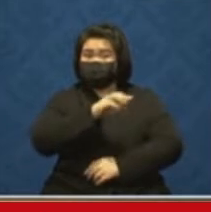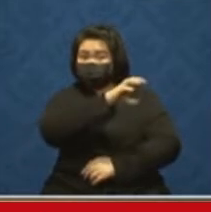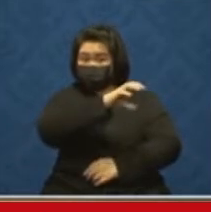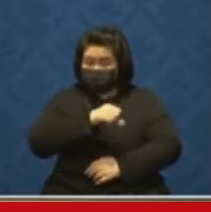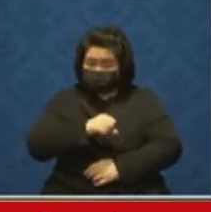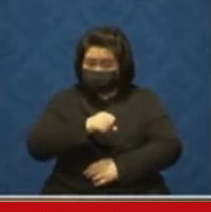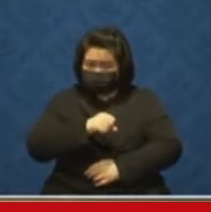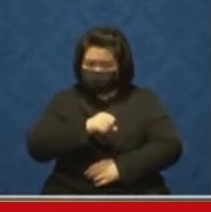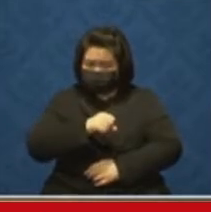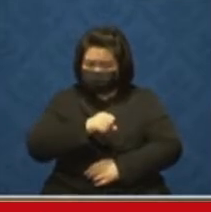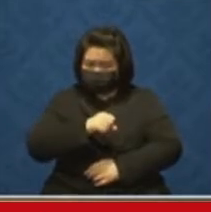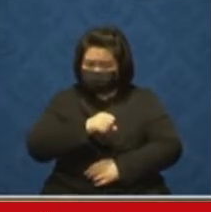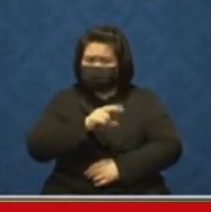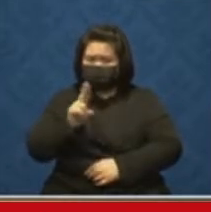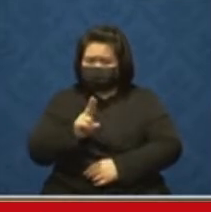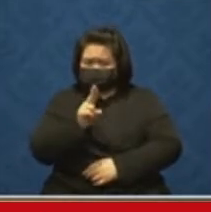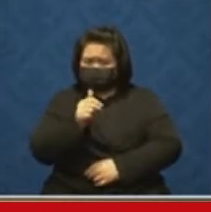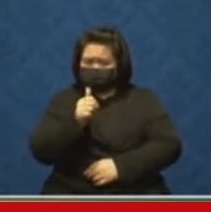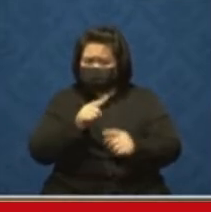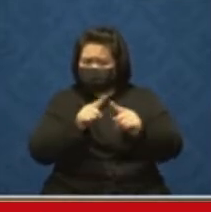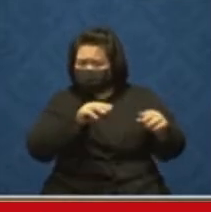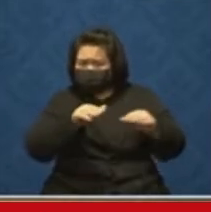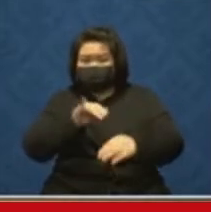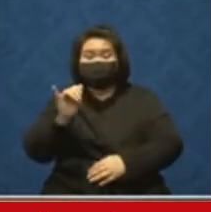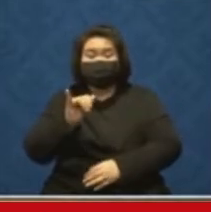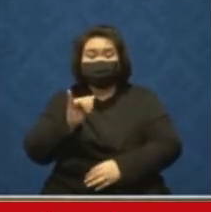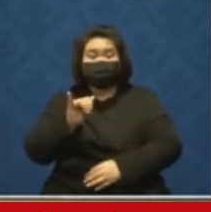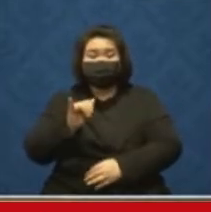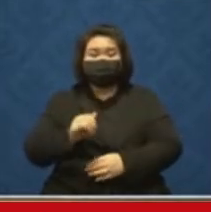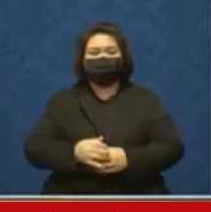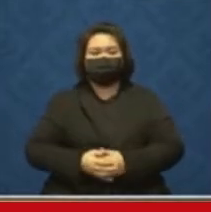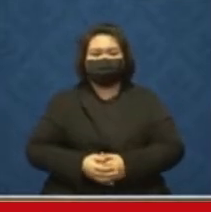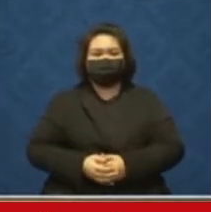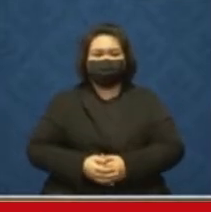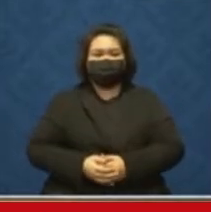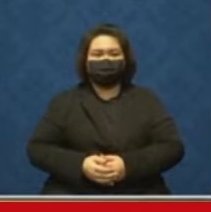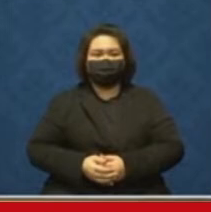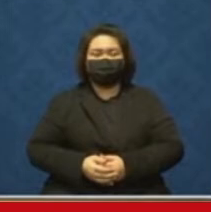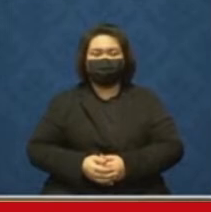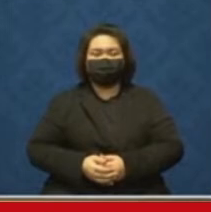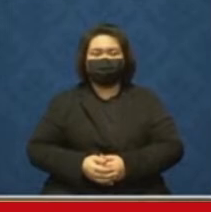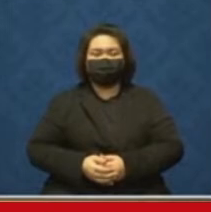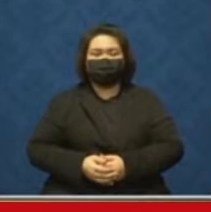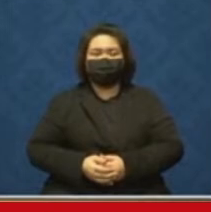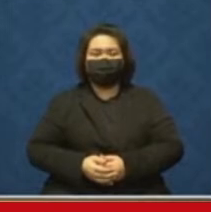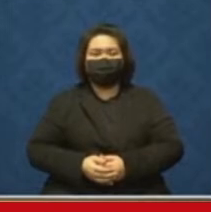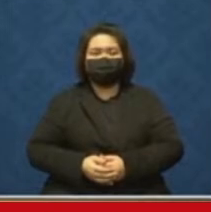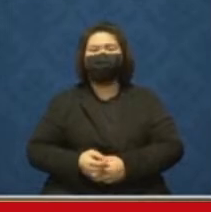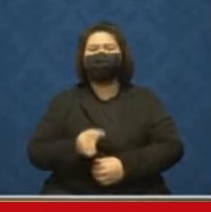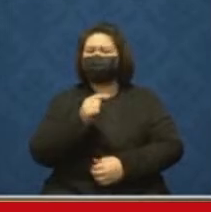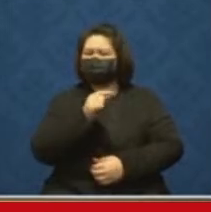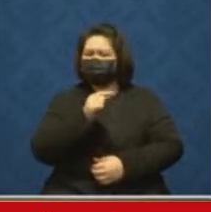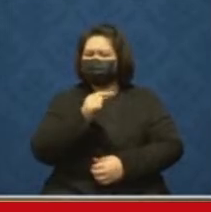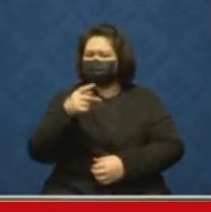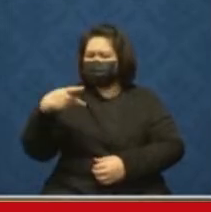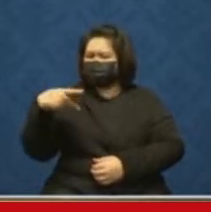คณะที่ยัไมมคามพร้อม หนาต่อไปครับเอื่อประโยช